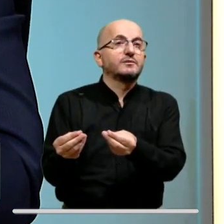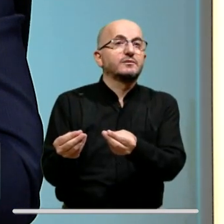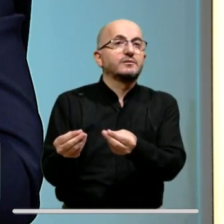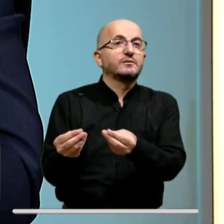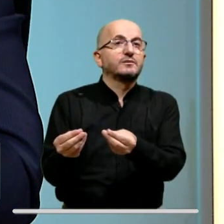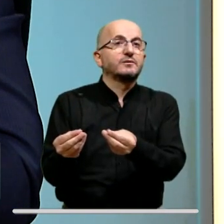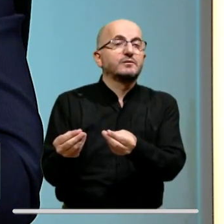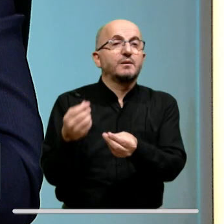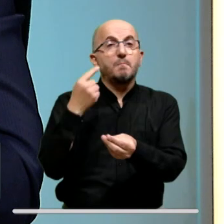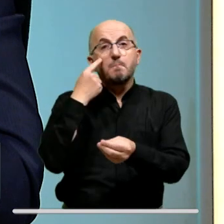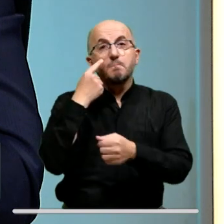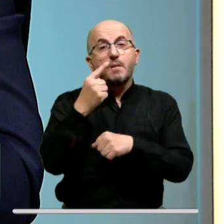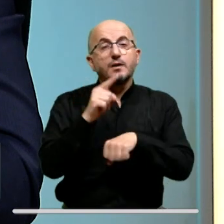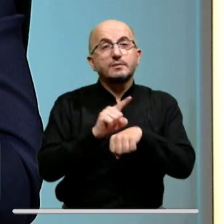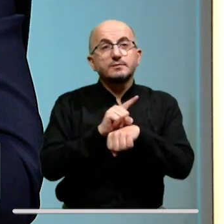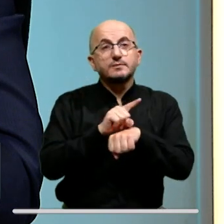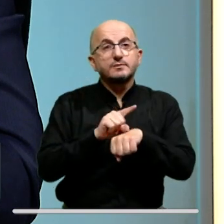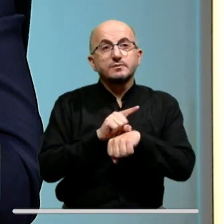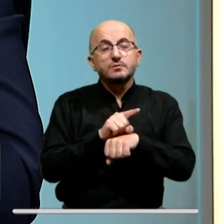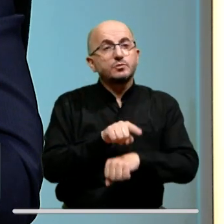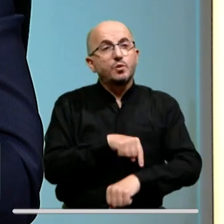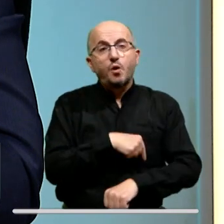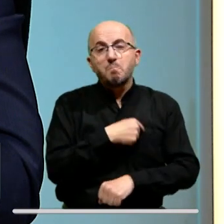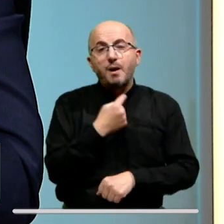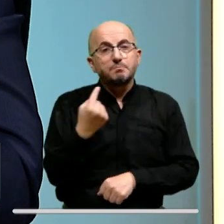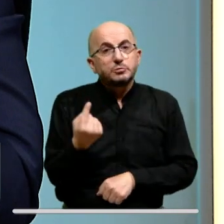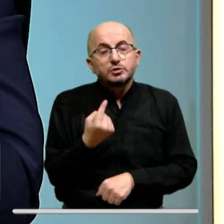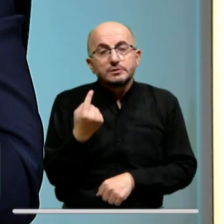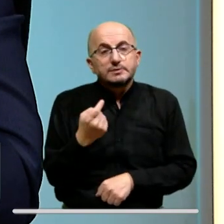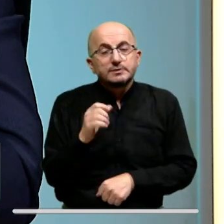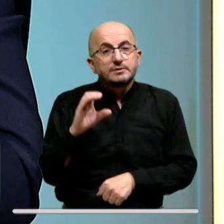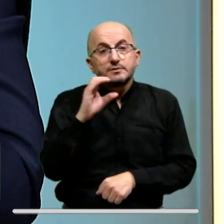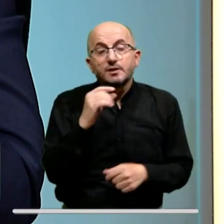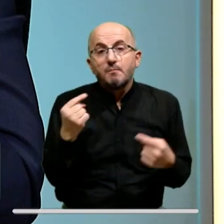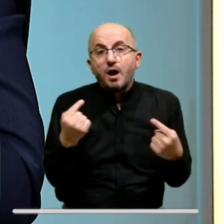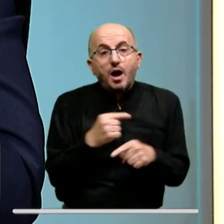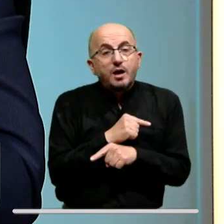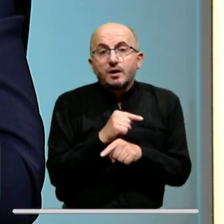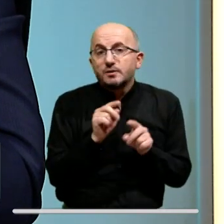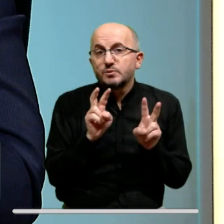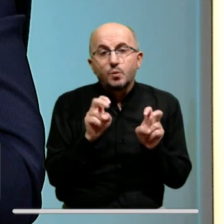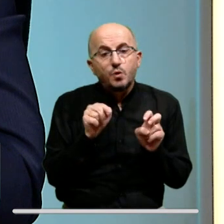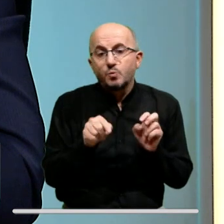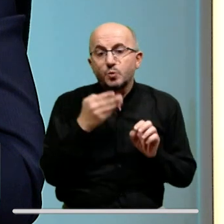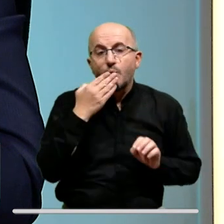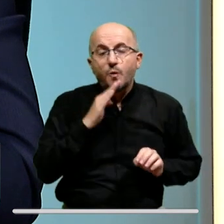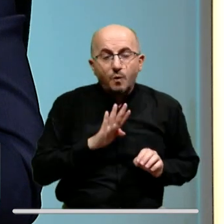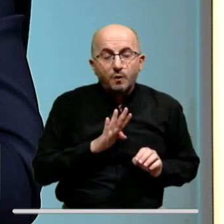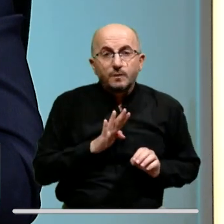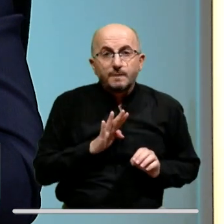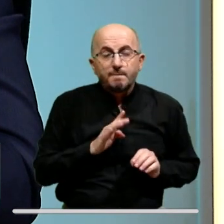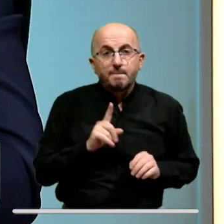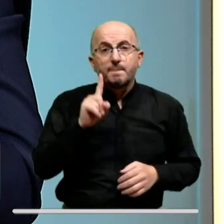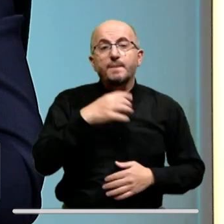yani baktığımız zaman gayet normal bir şey. Yani dine aykırı bir husus burada yok. Çünkü